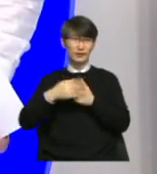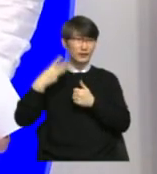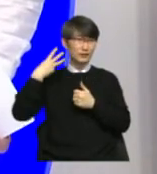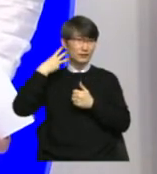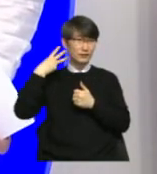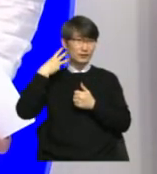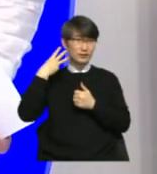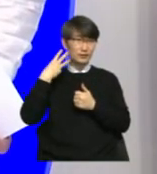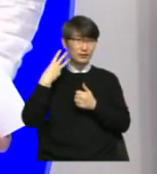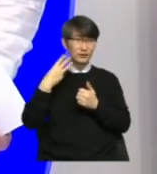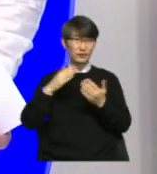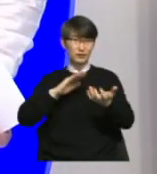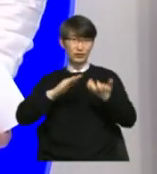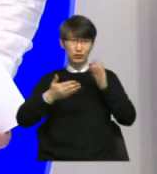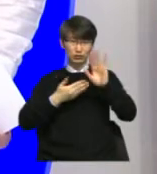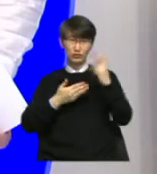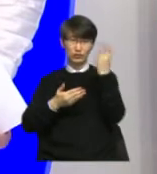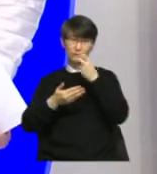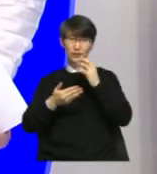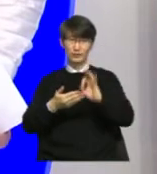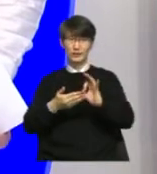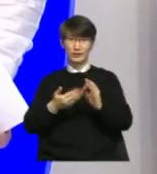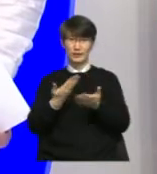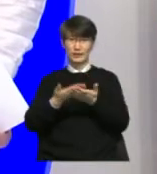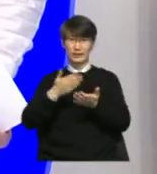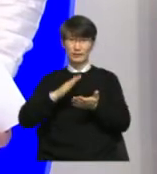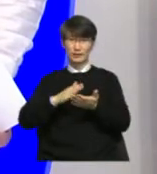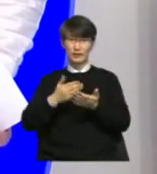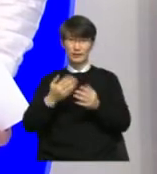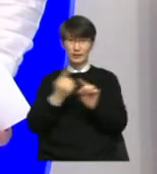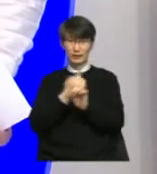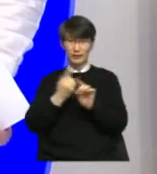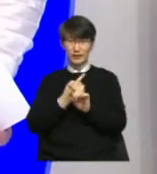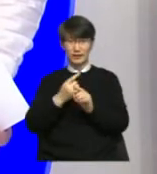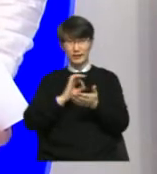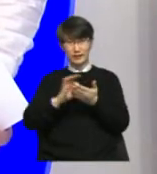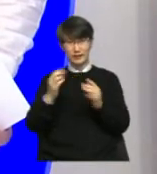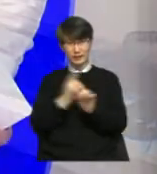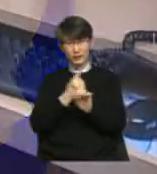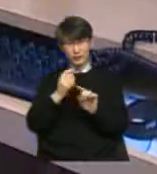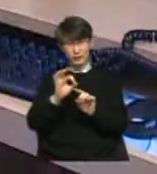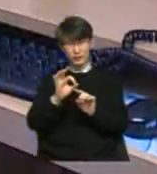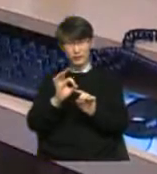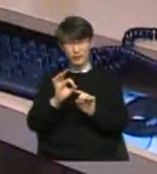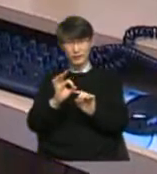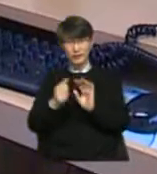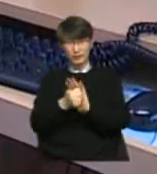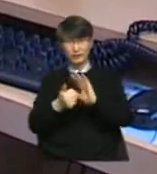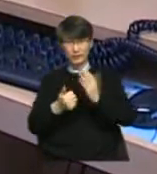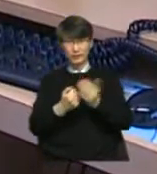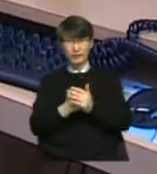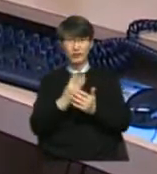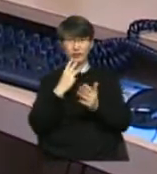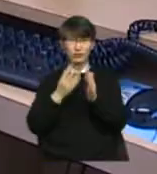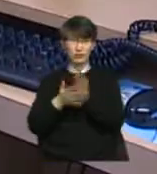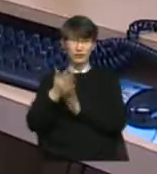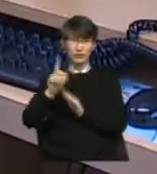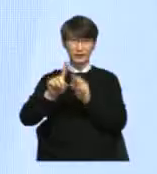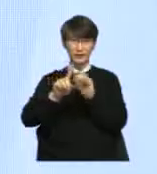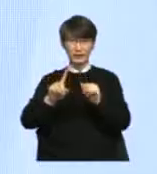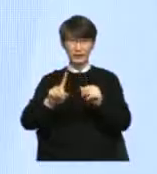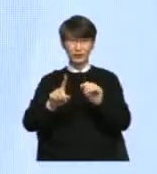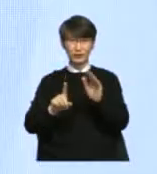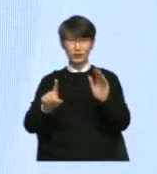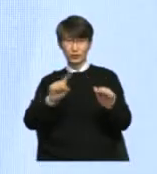인공달팽이관의 이식수술 전후 검사비와 수술 재활치료비, 소모품 구입 등이 지원됩니다. 서울시는 1인당